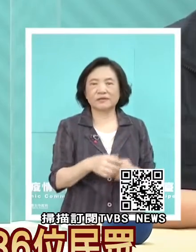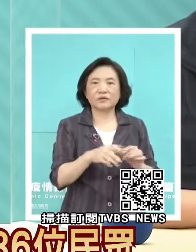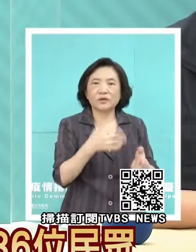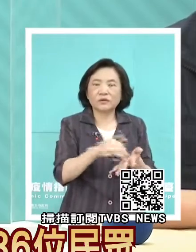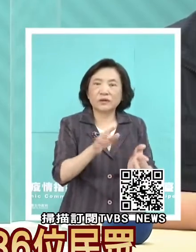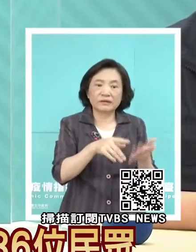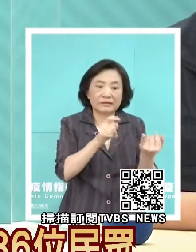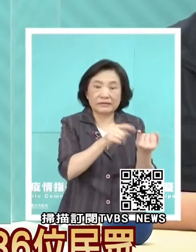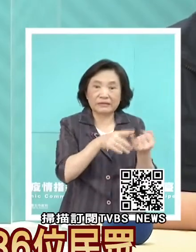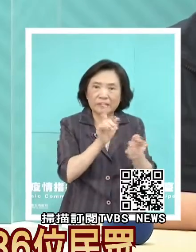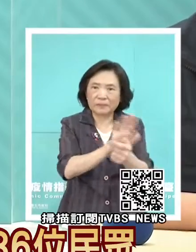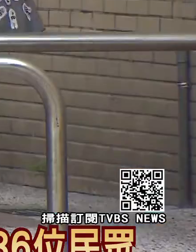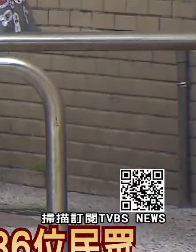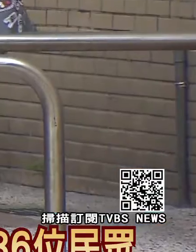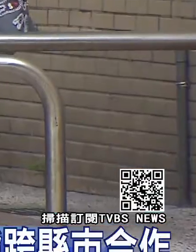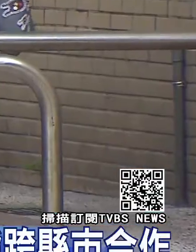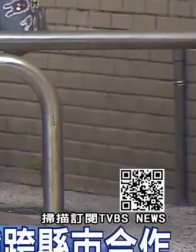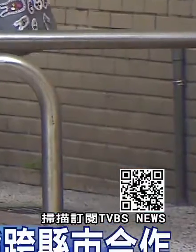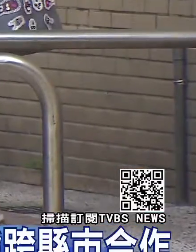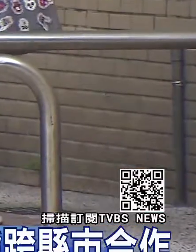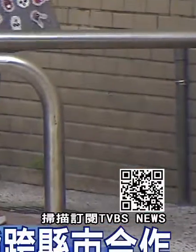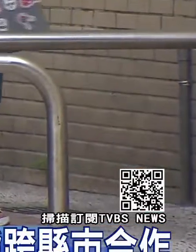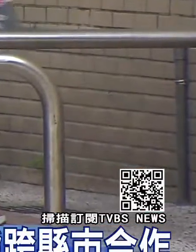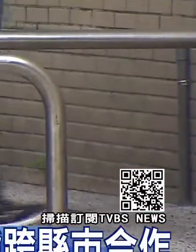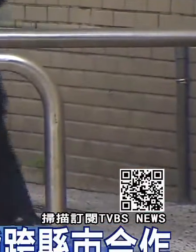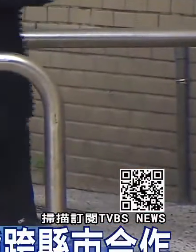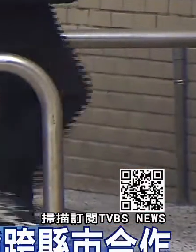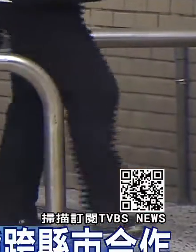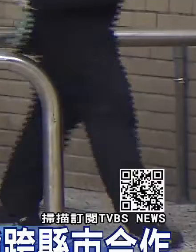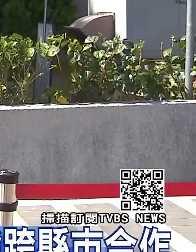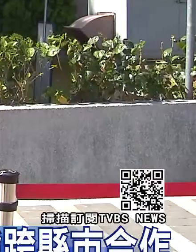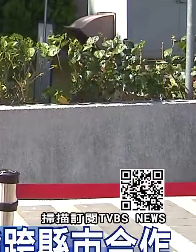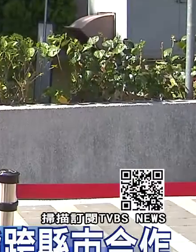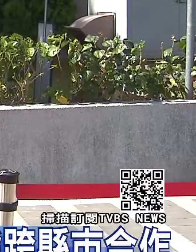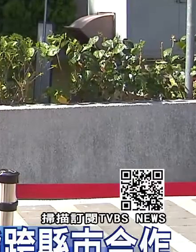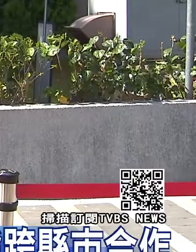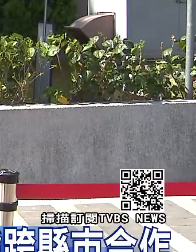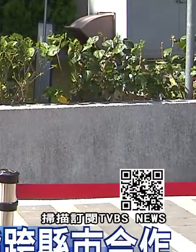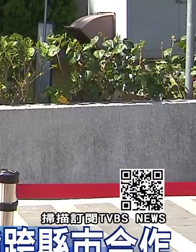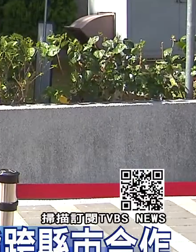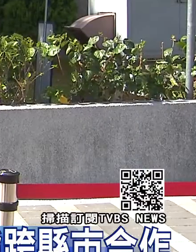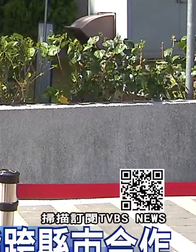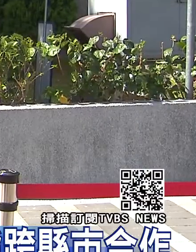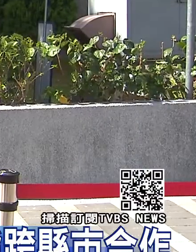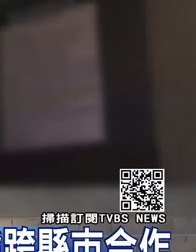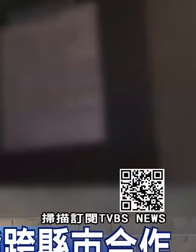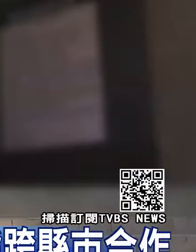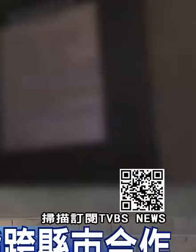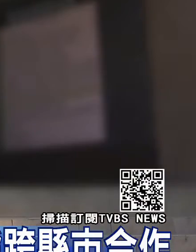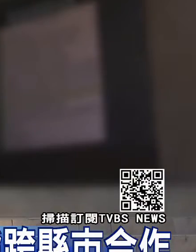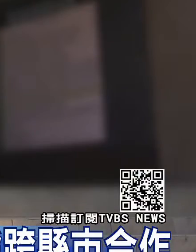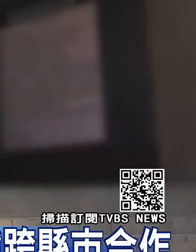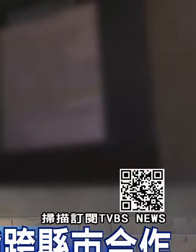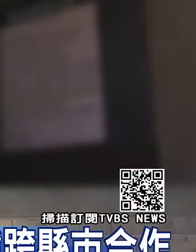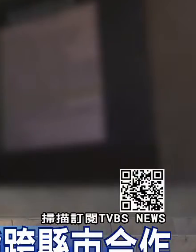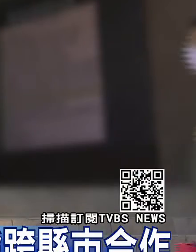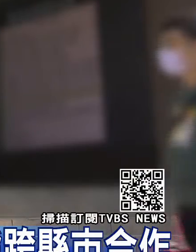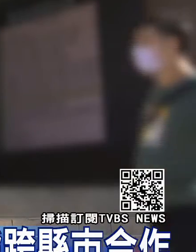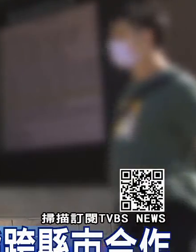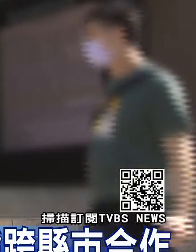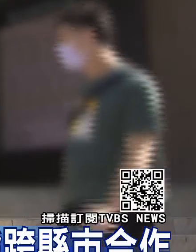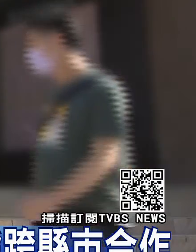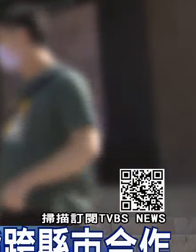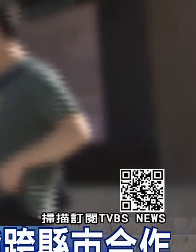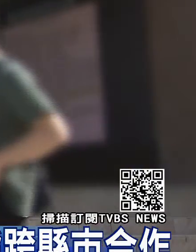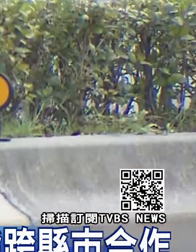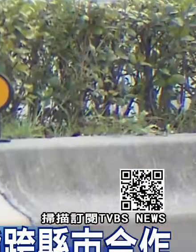算起来是36位民众。 松山行政中心304位大楼人员立刻分流做 PCR， 但这一次市府处理比